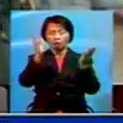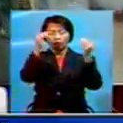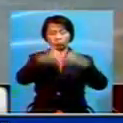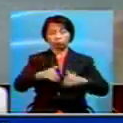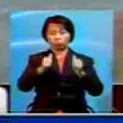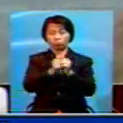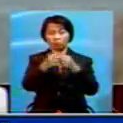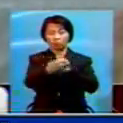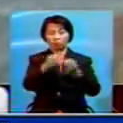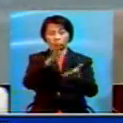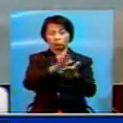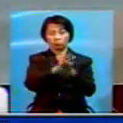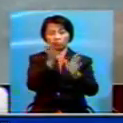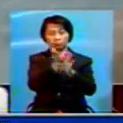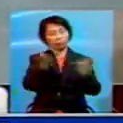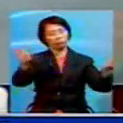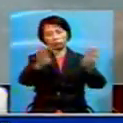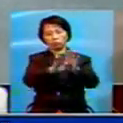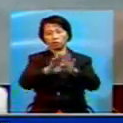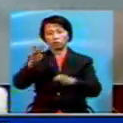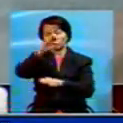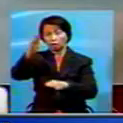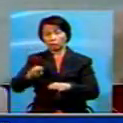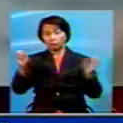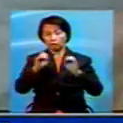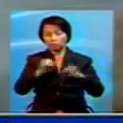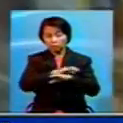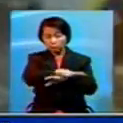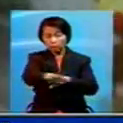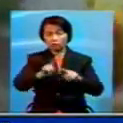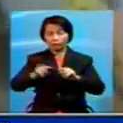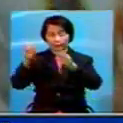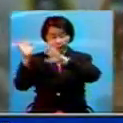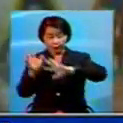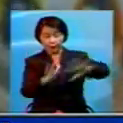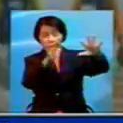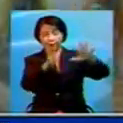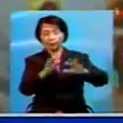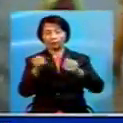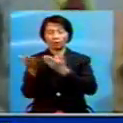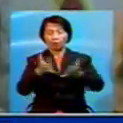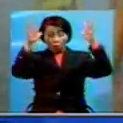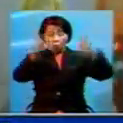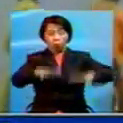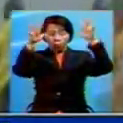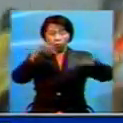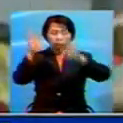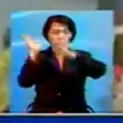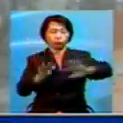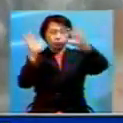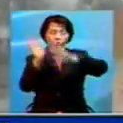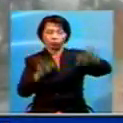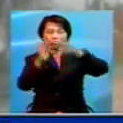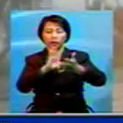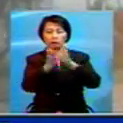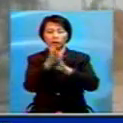pejabat dan sekolah ditutup Manila tidak menerima kesan langsung nama tempias ramasun yang membawa hujan lebat dengan angin kencang